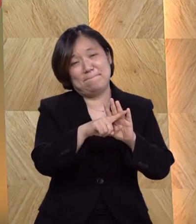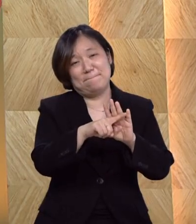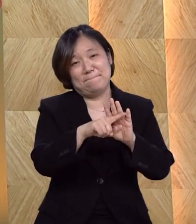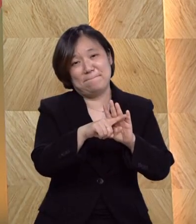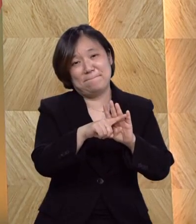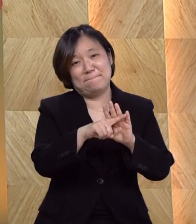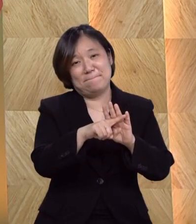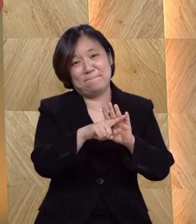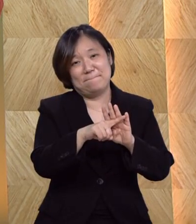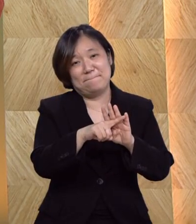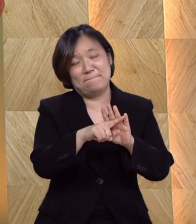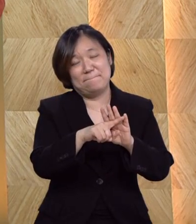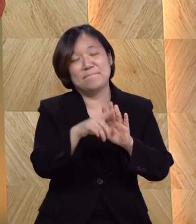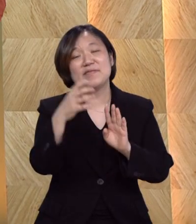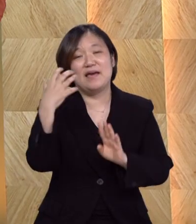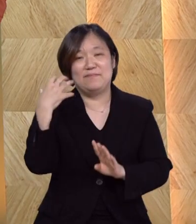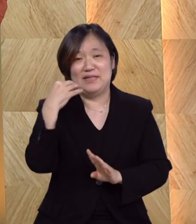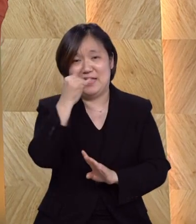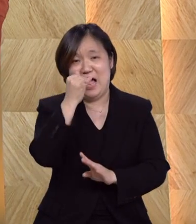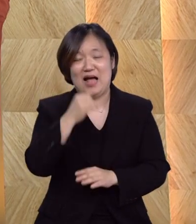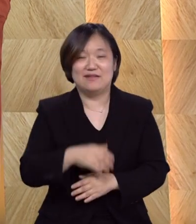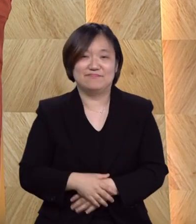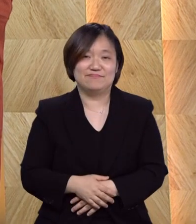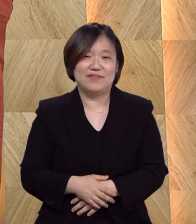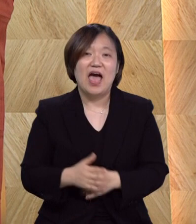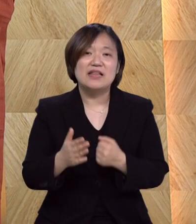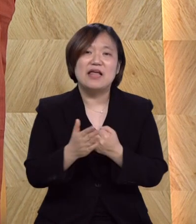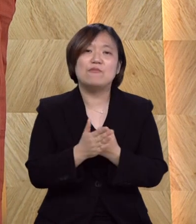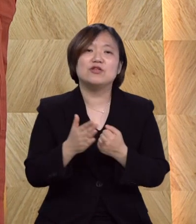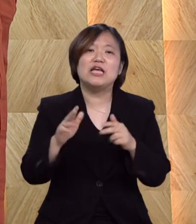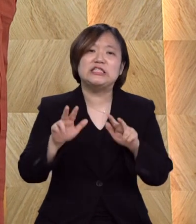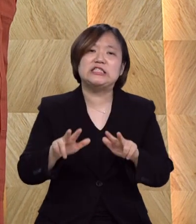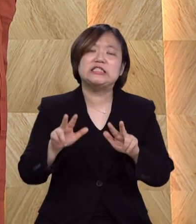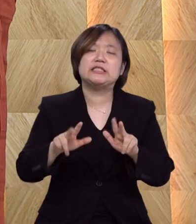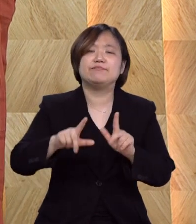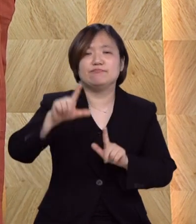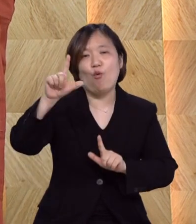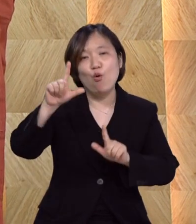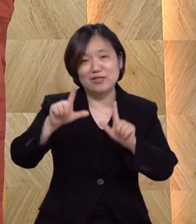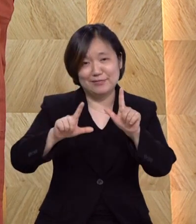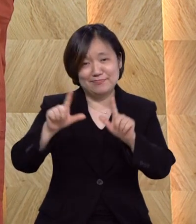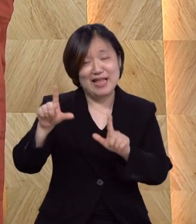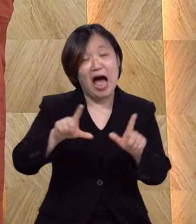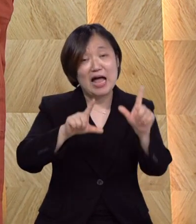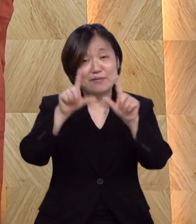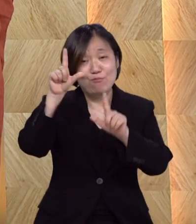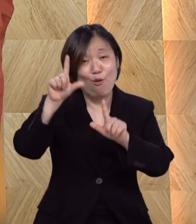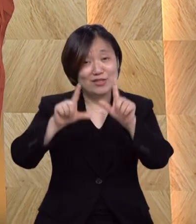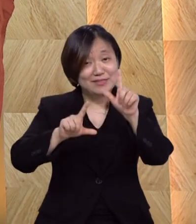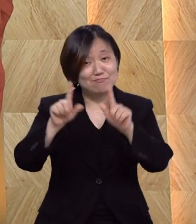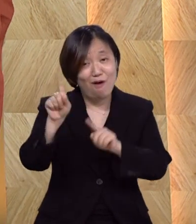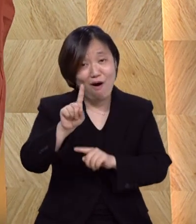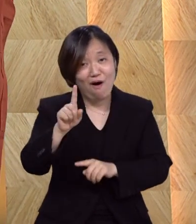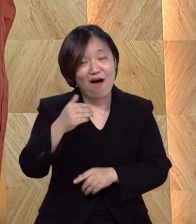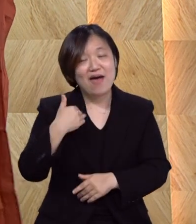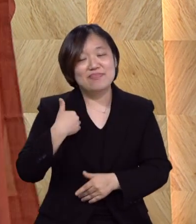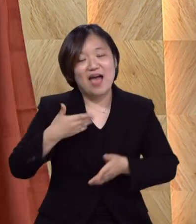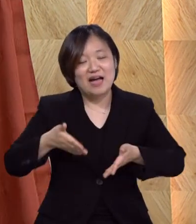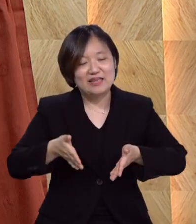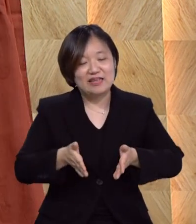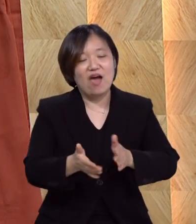우리의 지금 모습은 그 필름이 돌아가는 과정인 것이다 내가